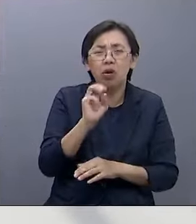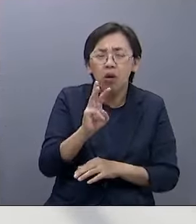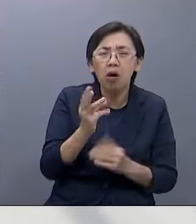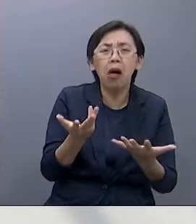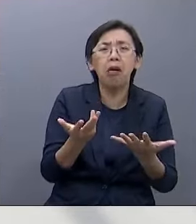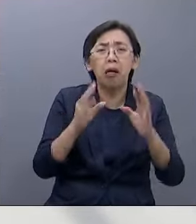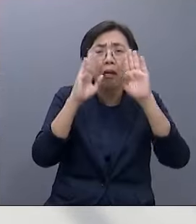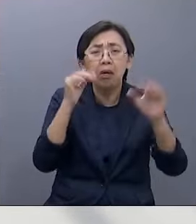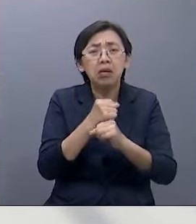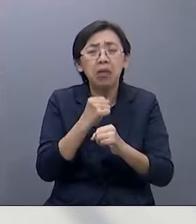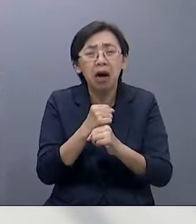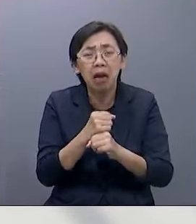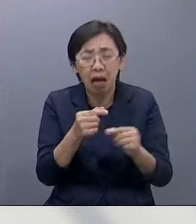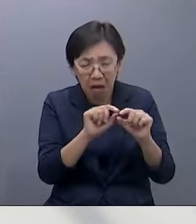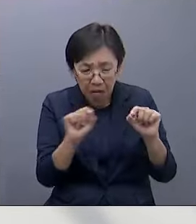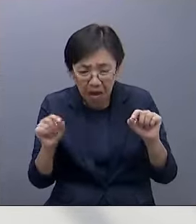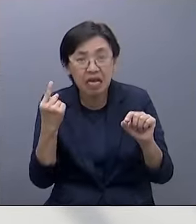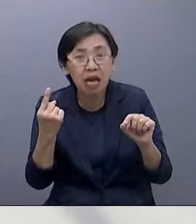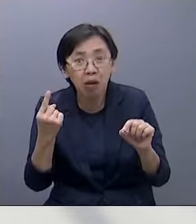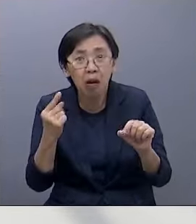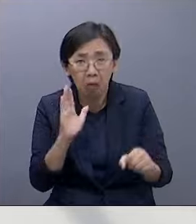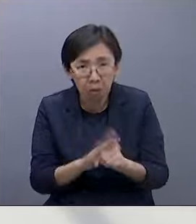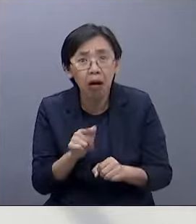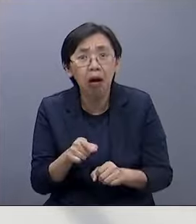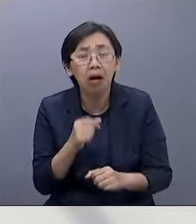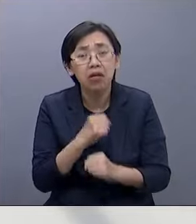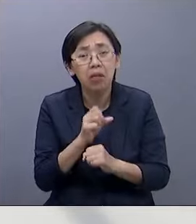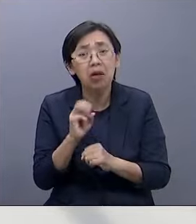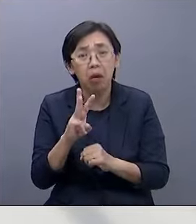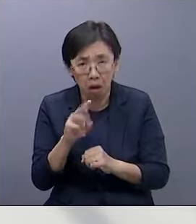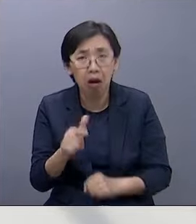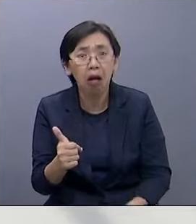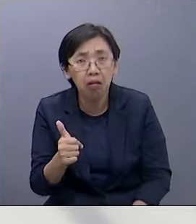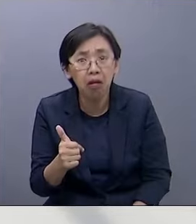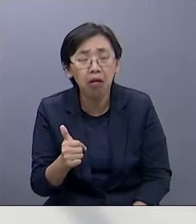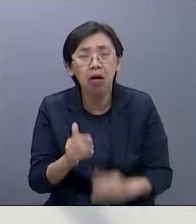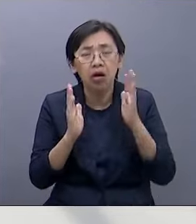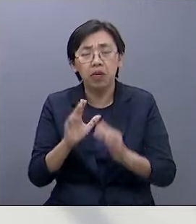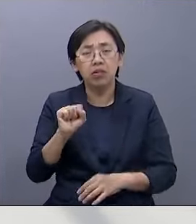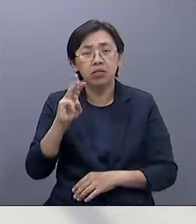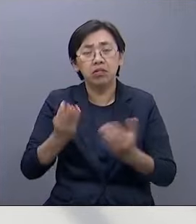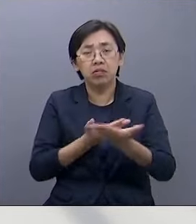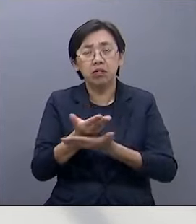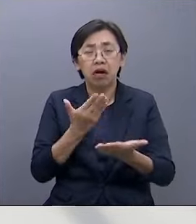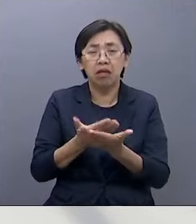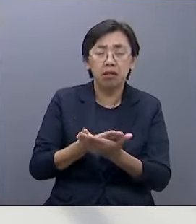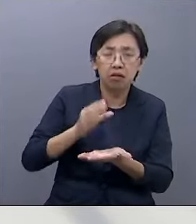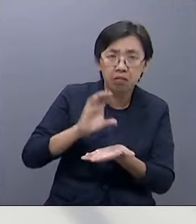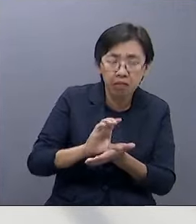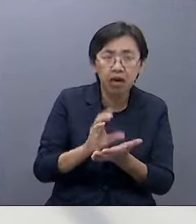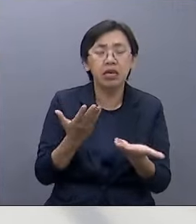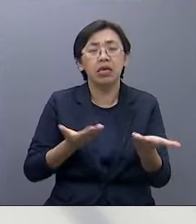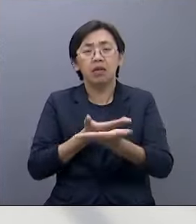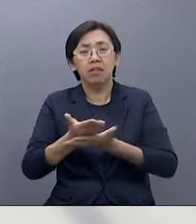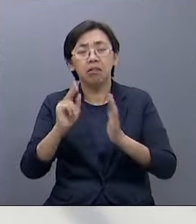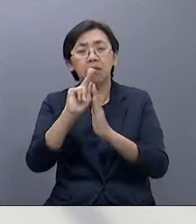ประสบการณ์ทำงาน 1บรรทัดเนี่ยมันเพียงพอกับการที่จะเข้ามาเป็นสวที่จะต้องเป็นคนพิจารณางบประมาณพิจารณา